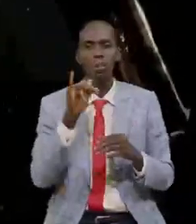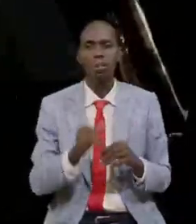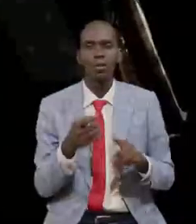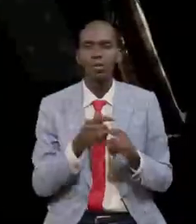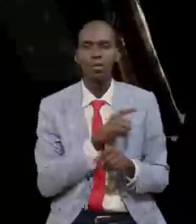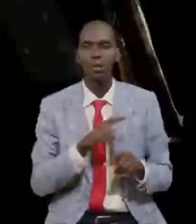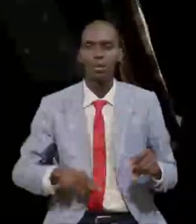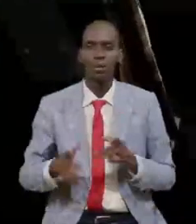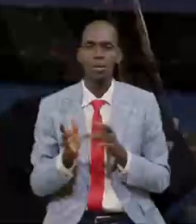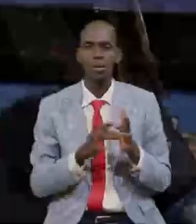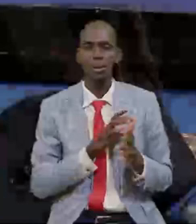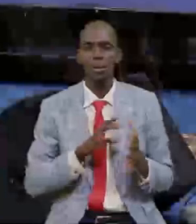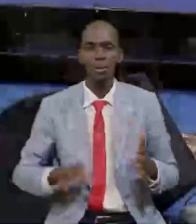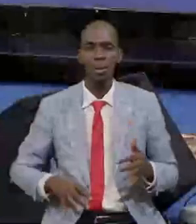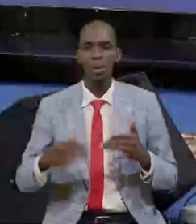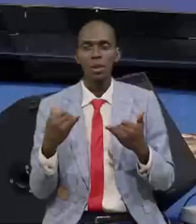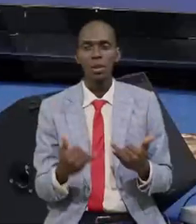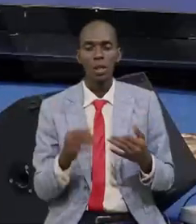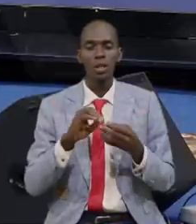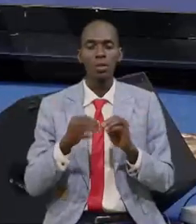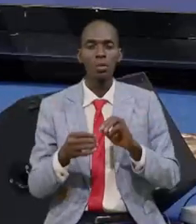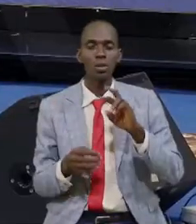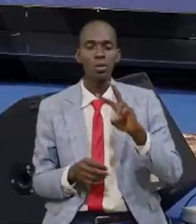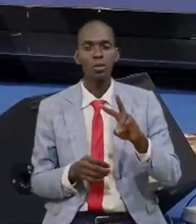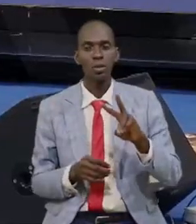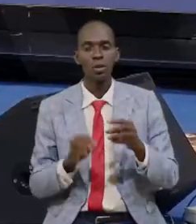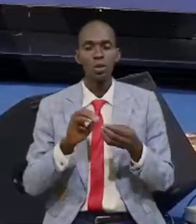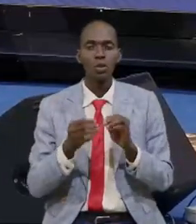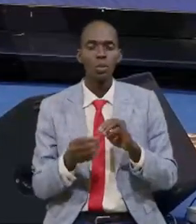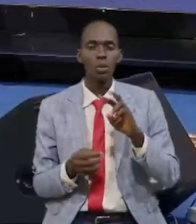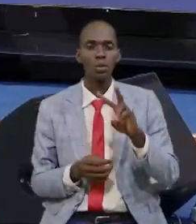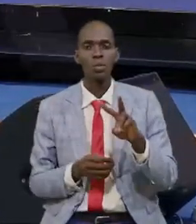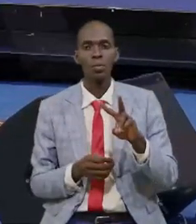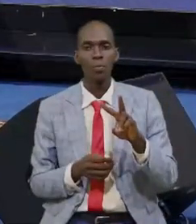viendra plus sur vous comme vous croyez au Seigneur Jésus. Deuxième point,